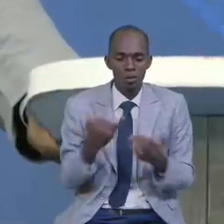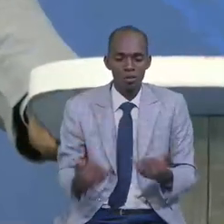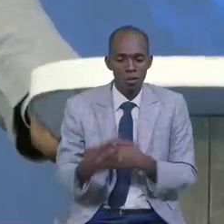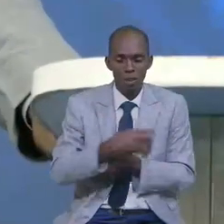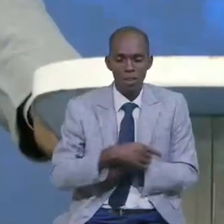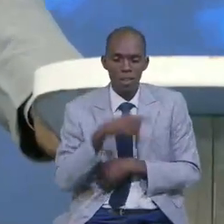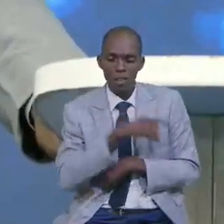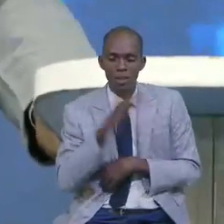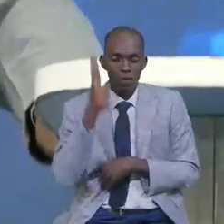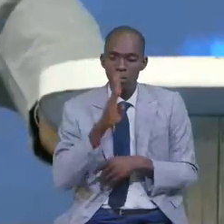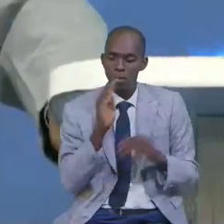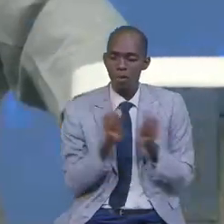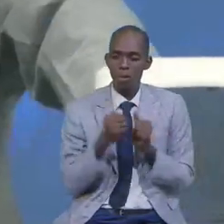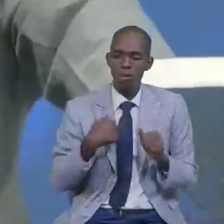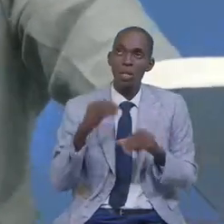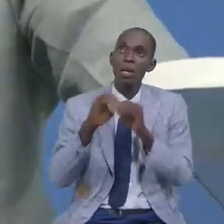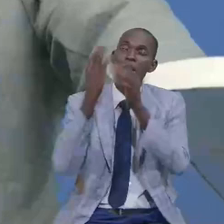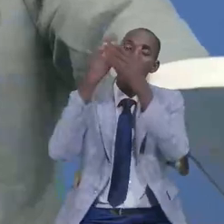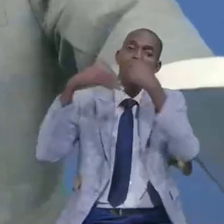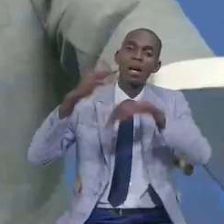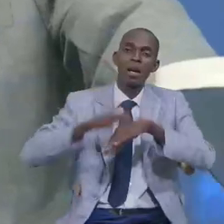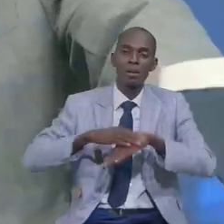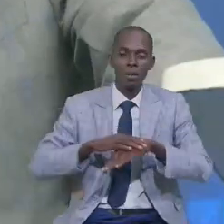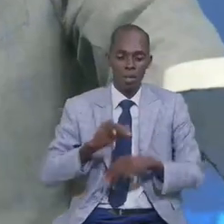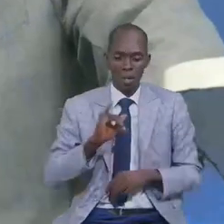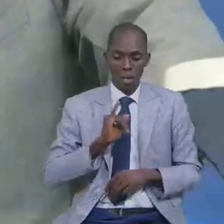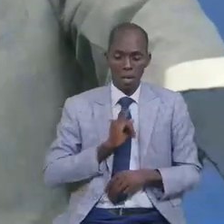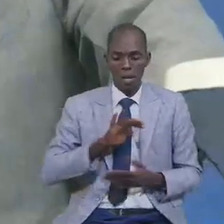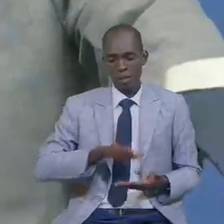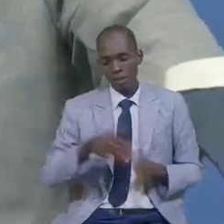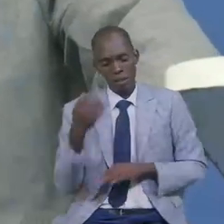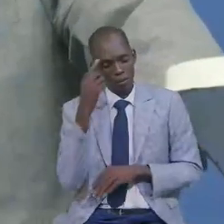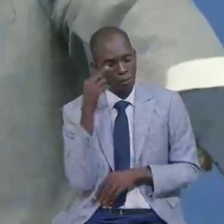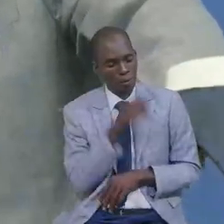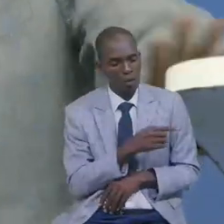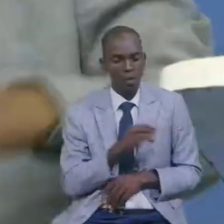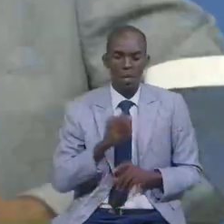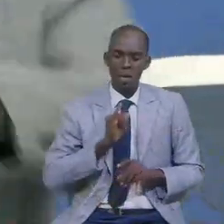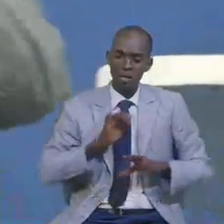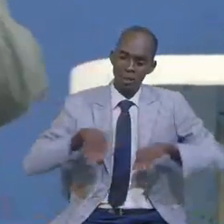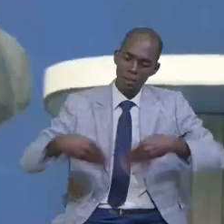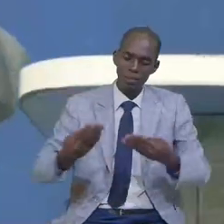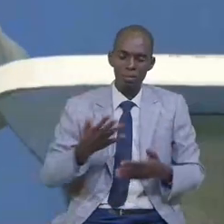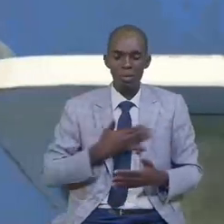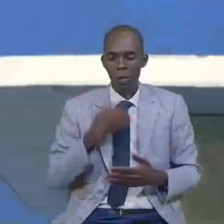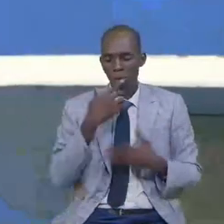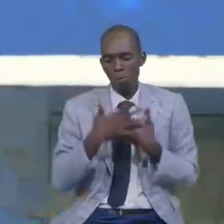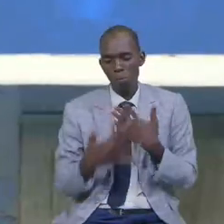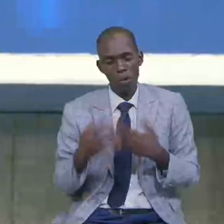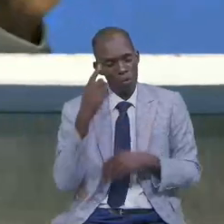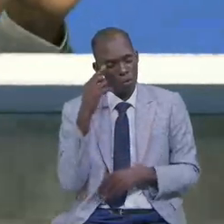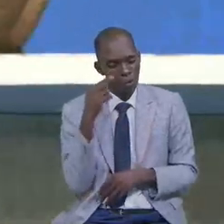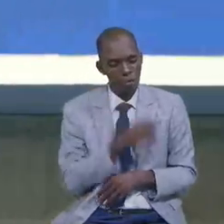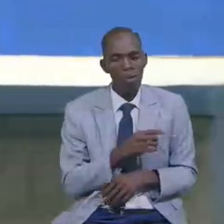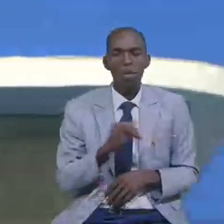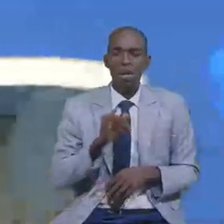dans le paradis. Je suis mort pour lui. J'ai versé mon sang pour lui. Je fais